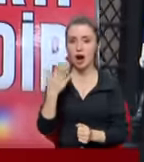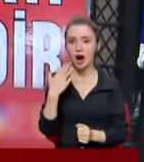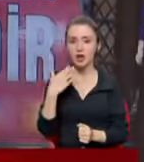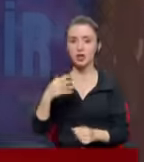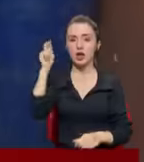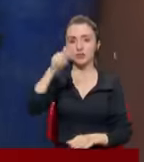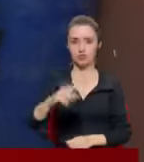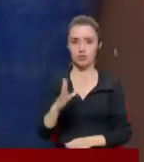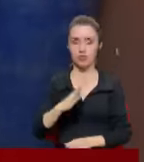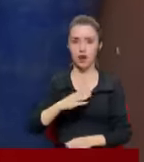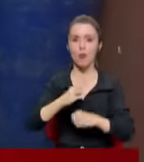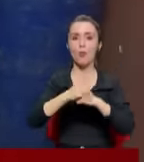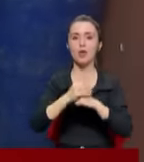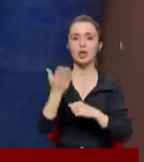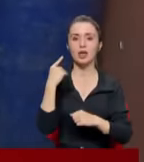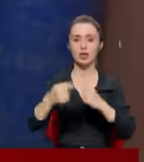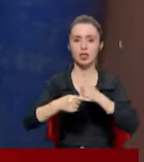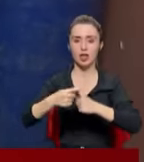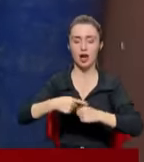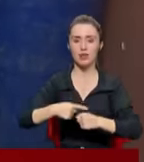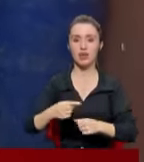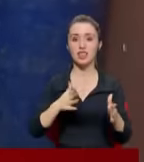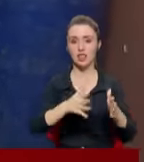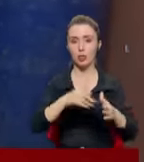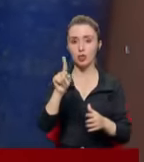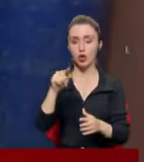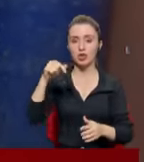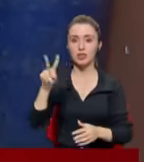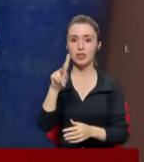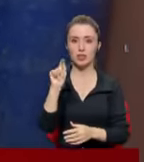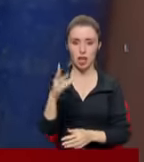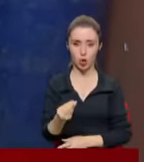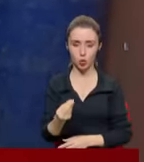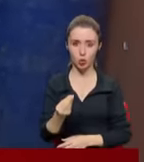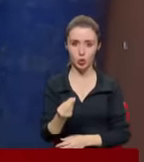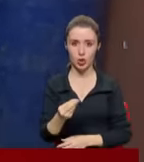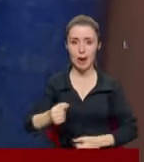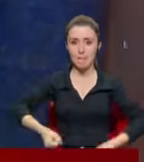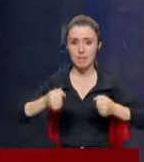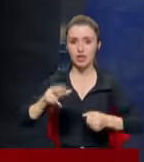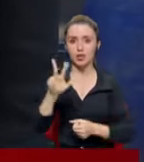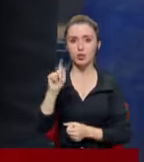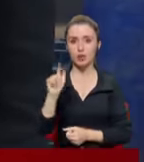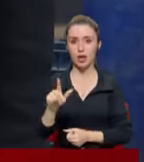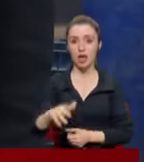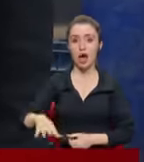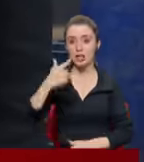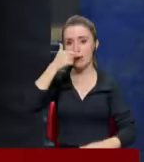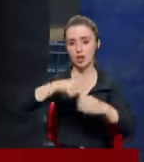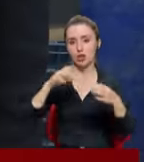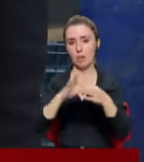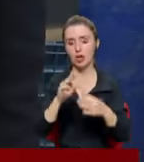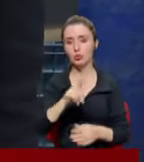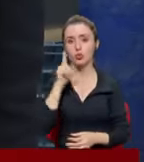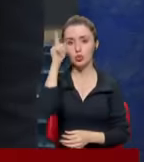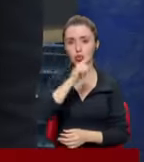geçerli portakal Geçen hafta halde 10 liraydı bu hafta 20 lira pazarda da 30 L her şey mazot